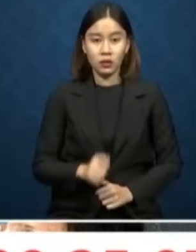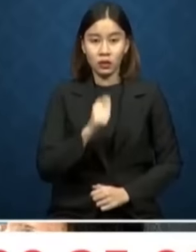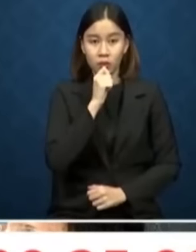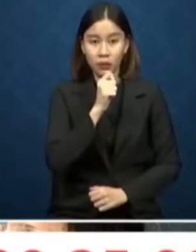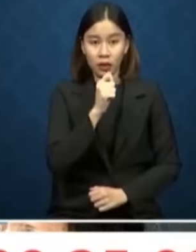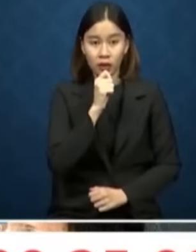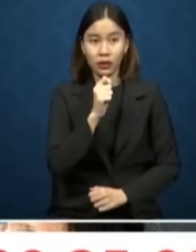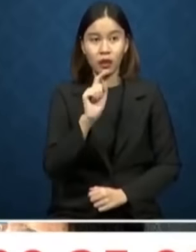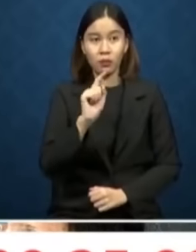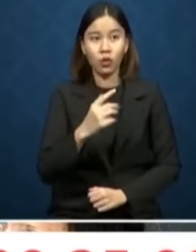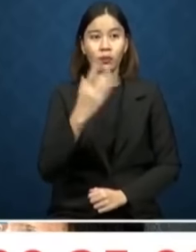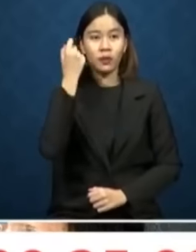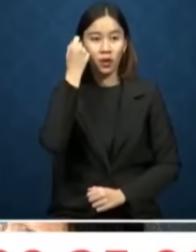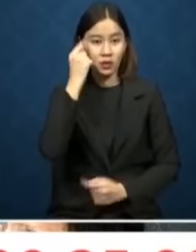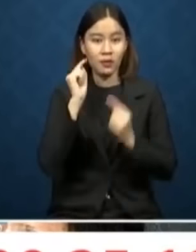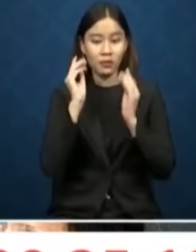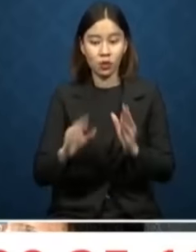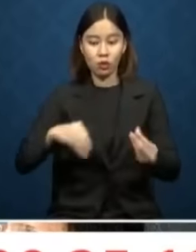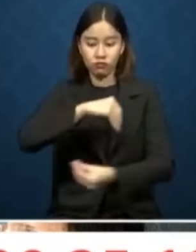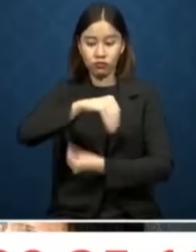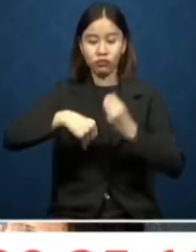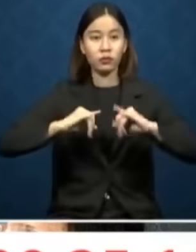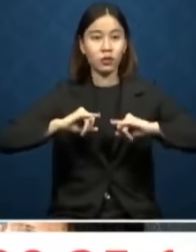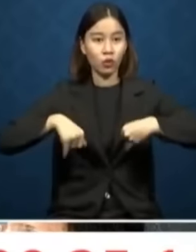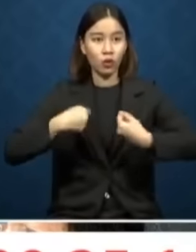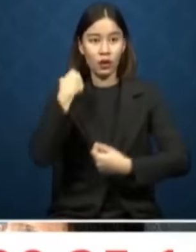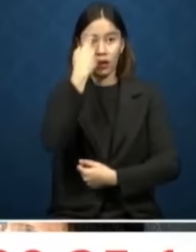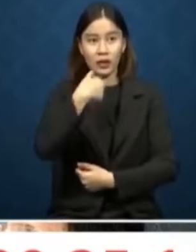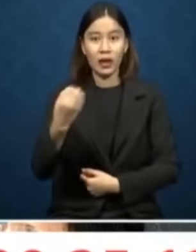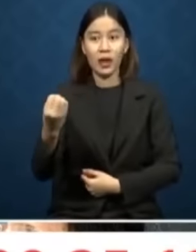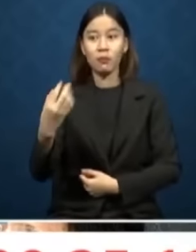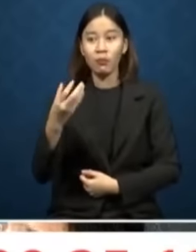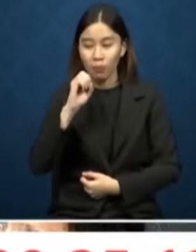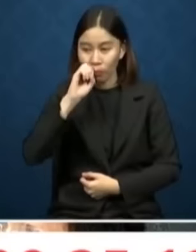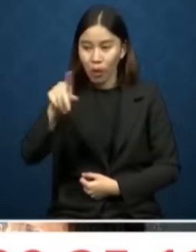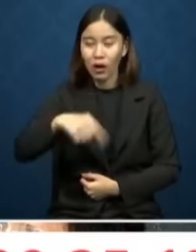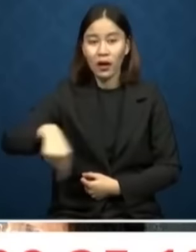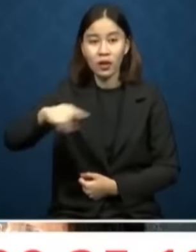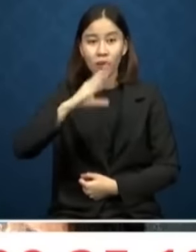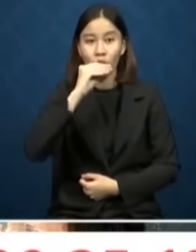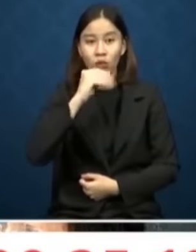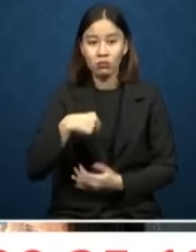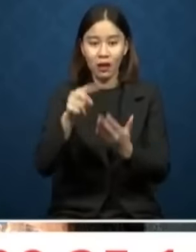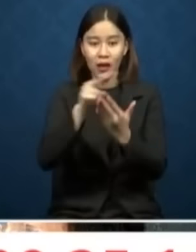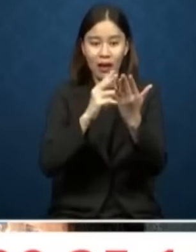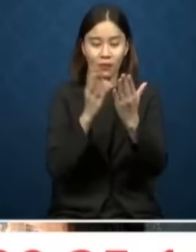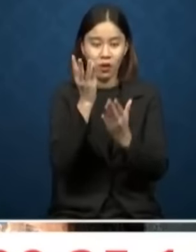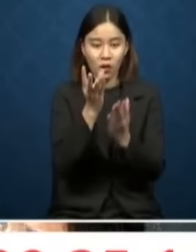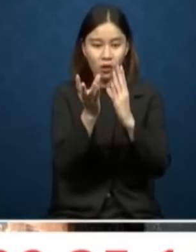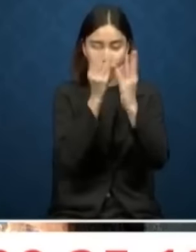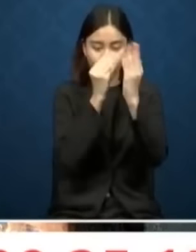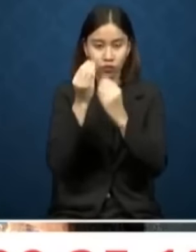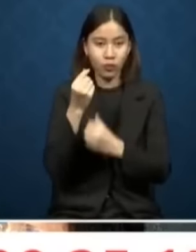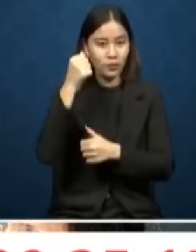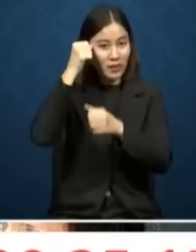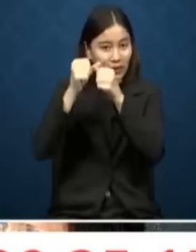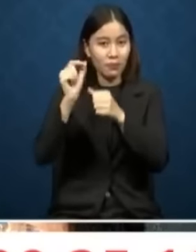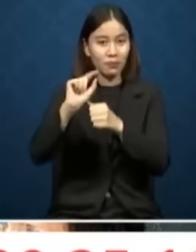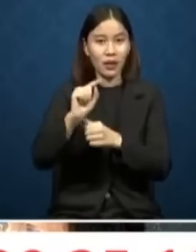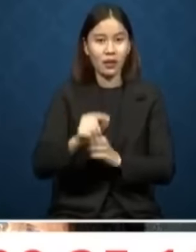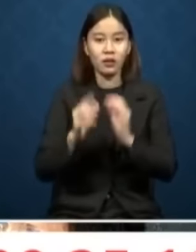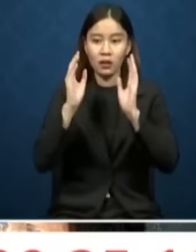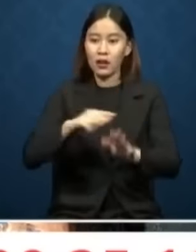ผมก็เข้าใจว่าท่านมาจากนักธุรกิจแต่ใครบอกให้ท่านพูดไม่ทราบทีมงานให้ท่านท่องหรือเปล่าไม่ทราบหรือท่านเข้าใจก็ไม่ทราบท่านบอกว่า